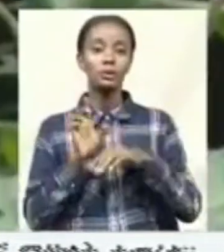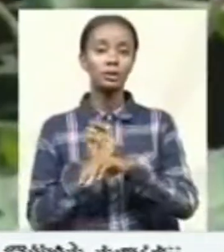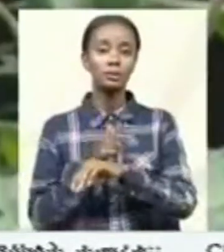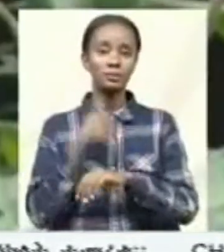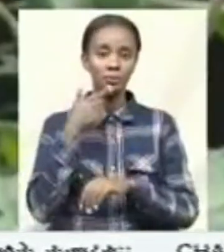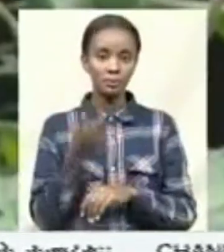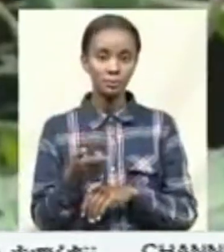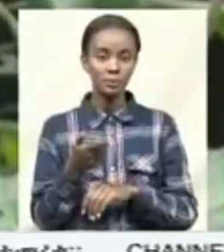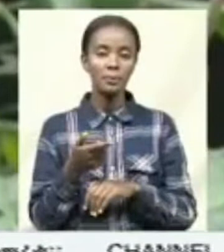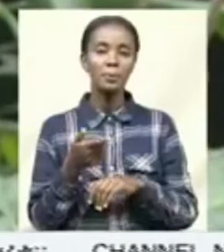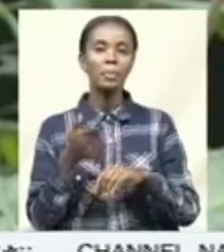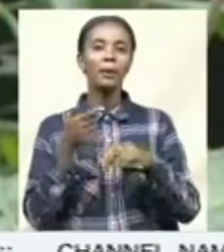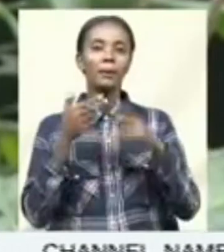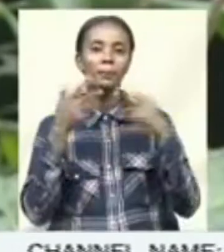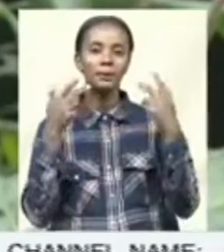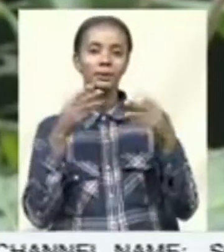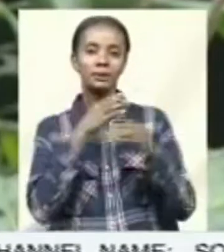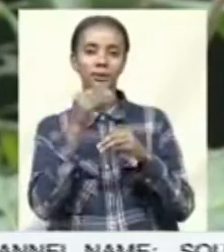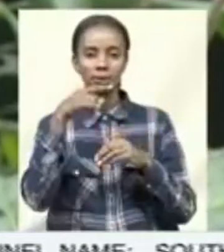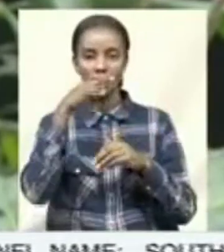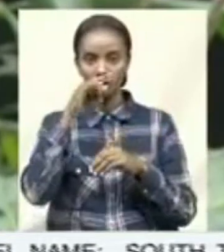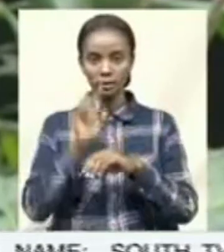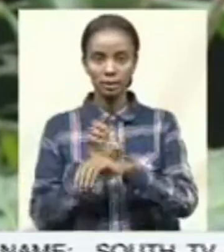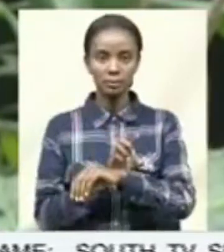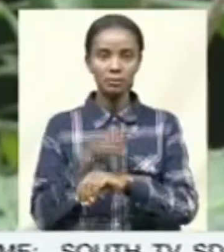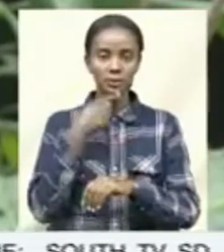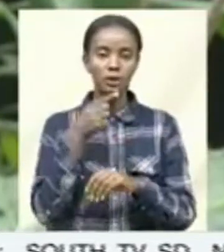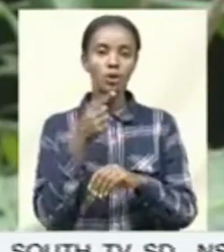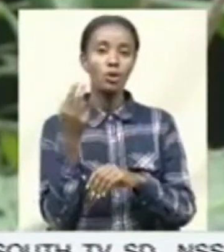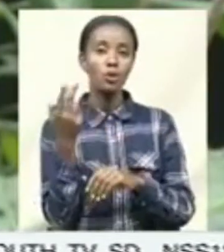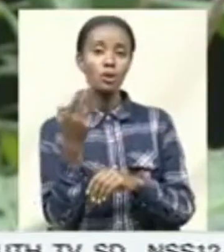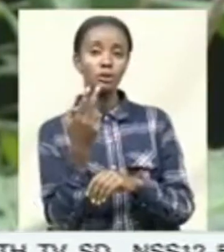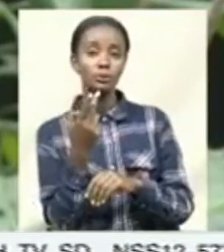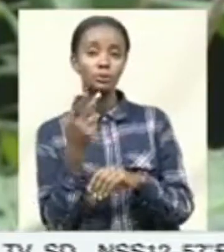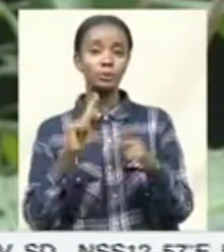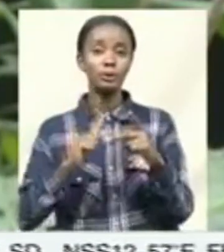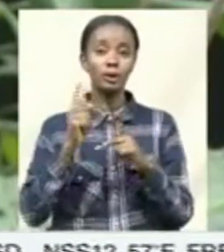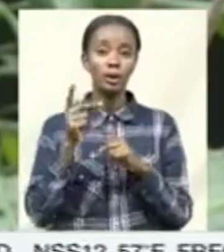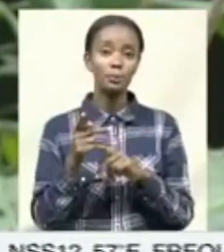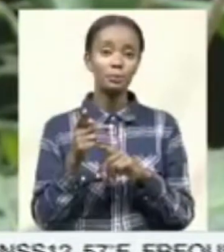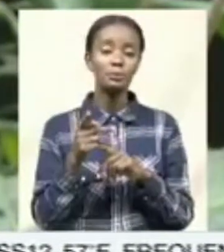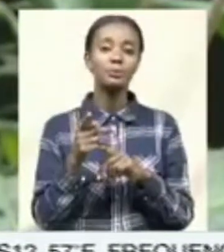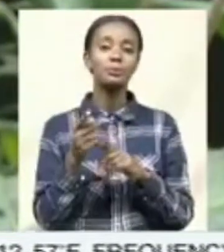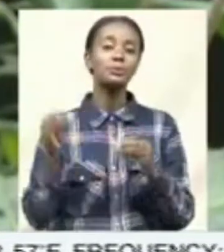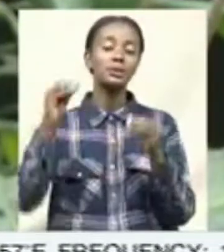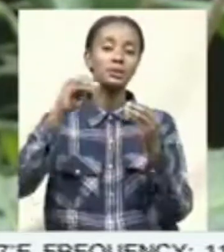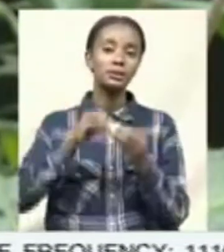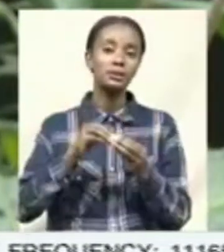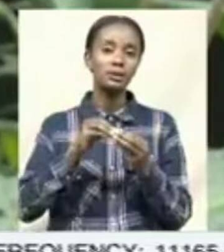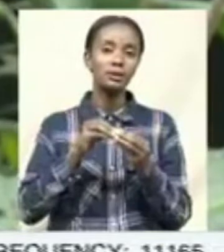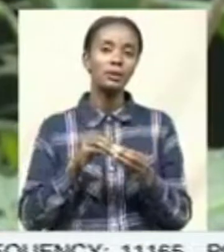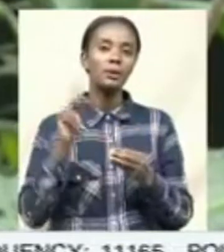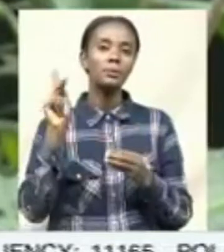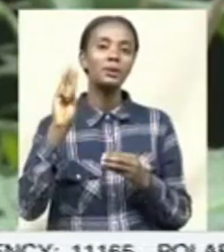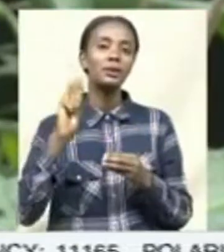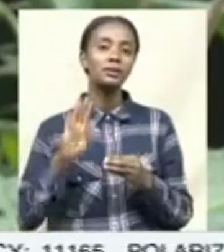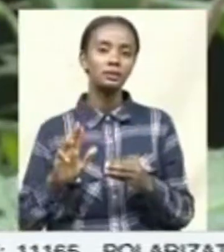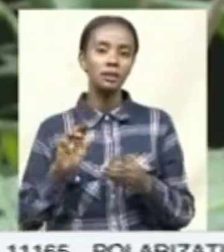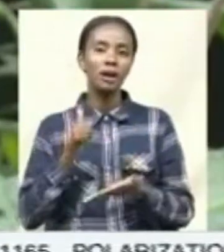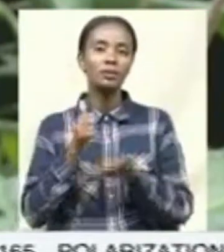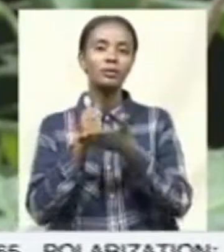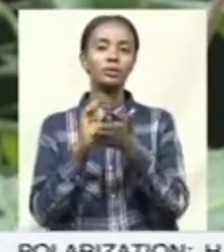ነበር። የፕሬስ ህጻናት ቀን በሚል አዘጋጅተን ነበር። በሁለቱም ፕሮግራሞች ተጨማሪ የፕሬስ አጋር የሆኑ